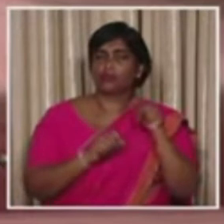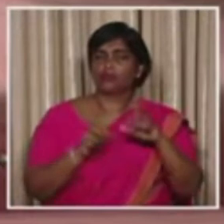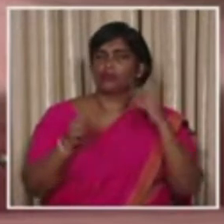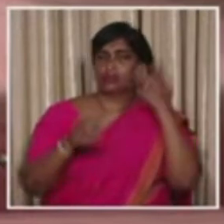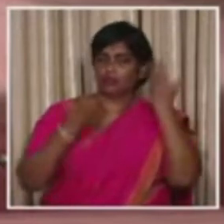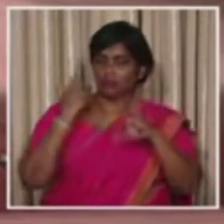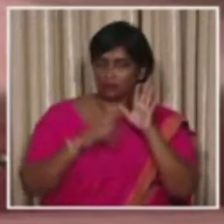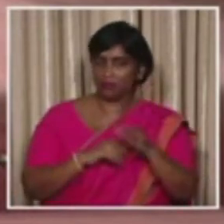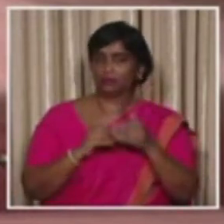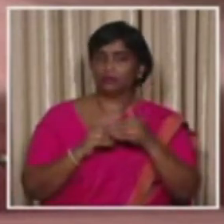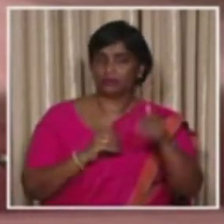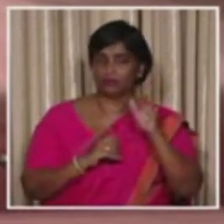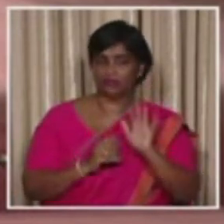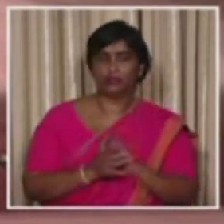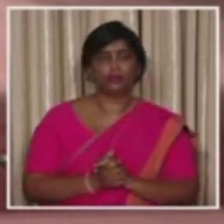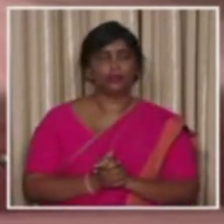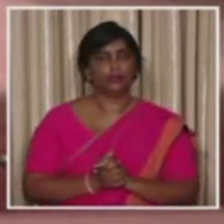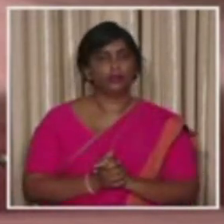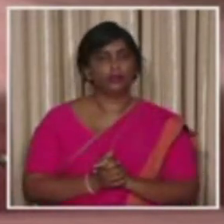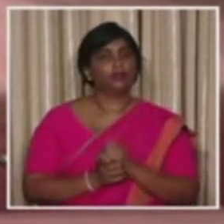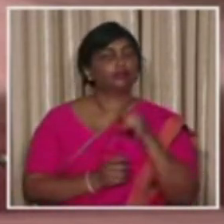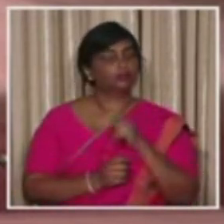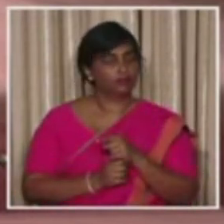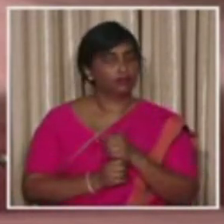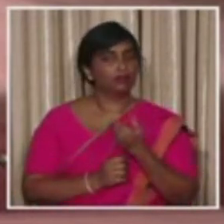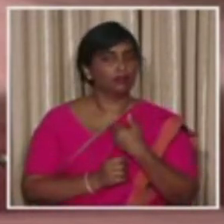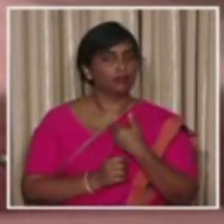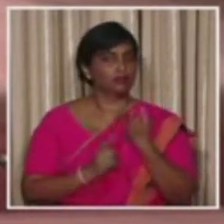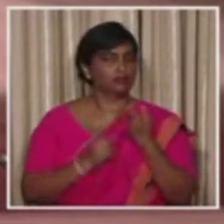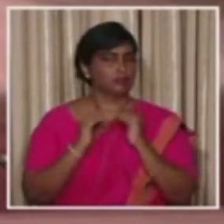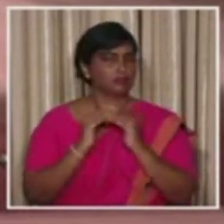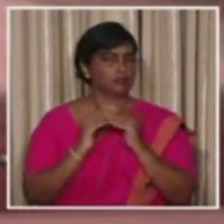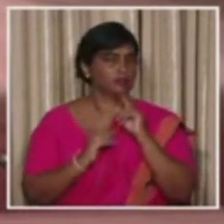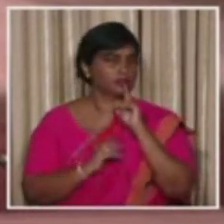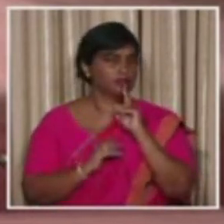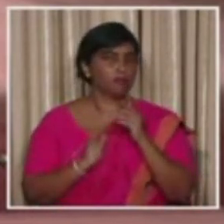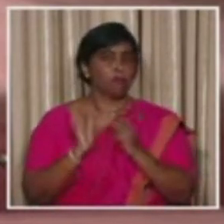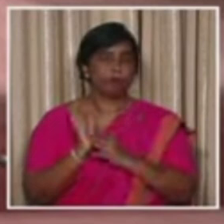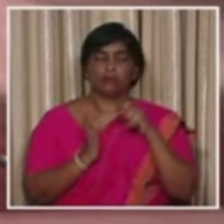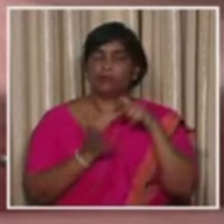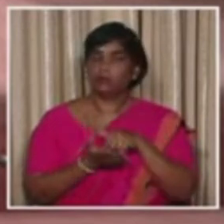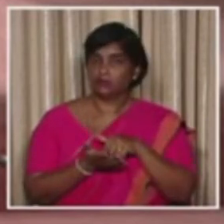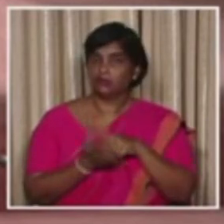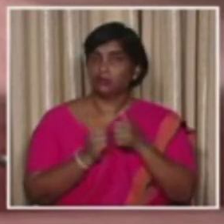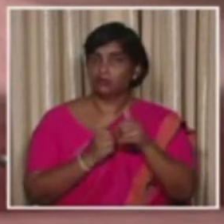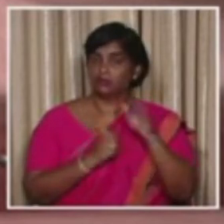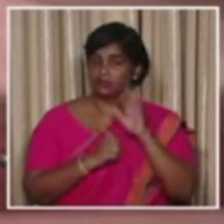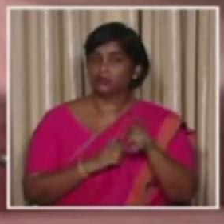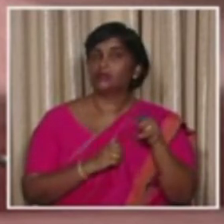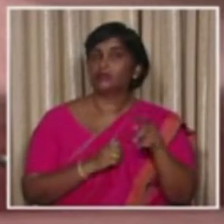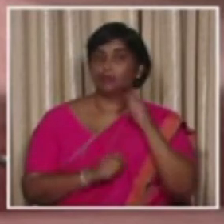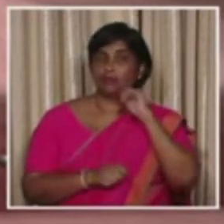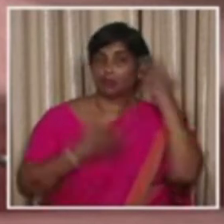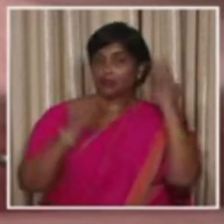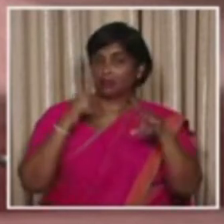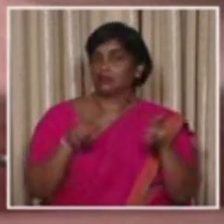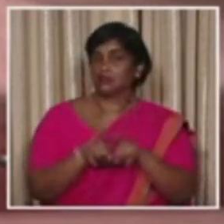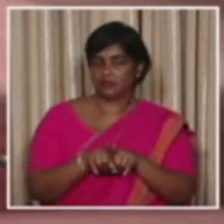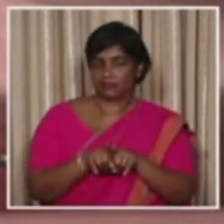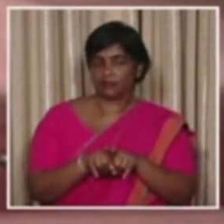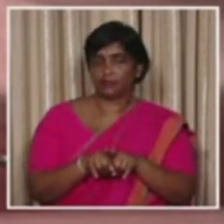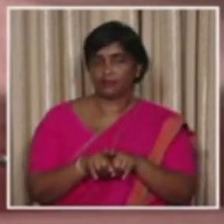முள்ளிவாய்க்காலோடு ஒத்த ஒரு இன படுகொலை அங்கே அரங்கேறி கொண்டிருக்கின்றது. எப்படி முள்ளிவாய்க்கால் படுகொலை நடைபெறுகின்ற பொழுது